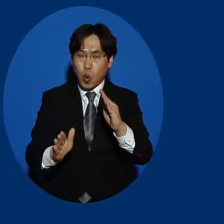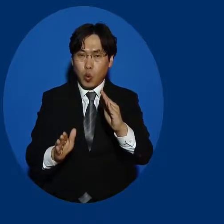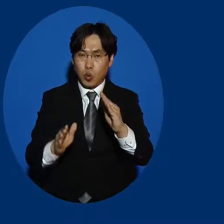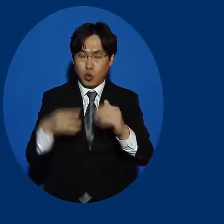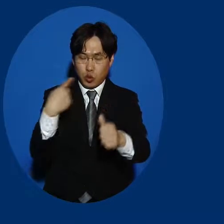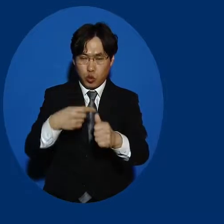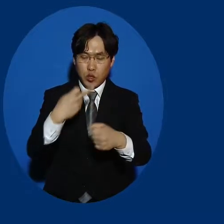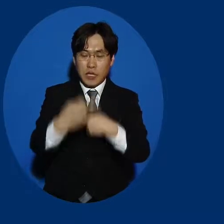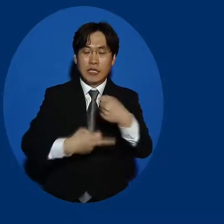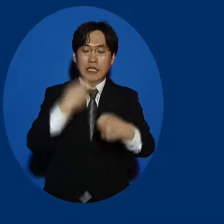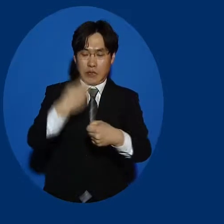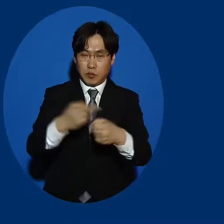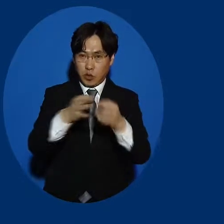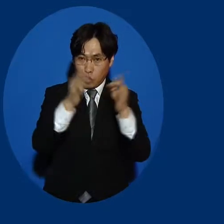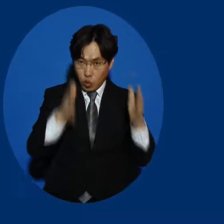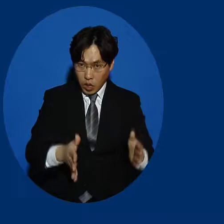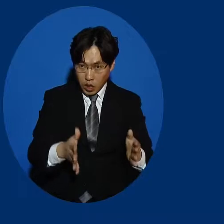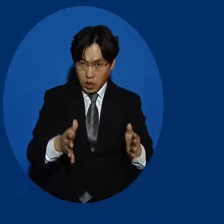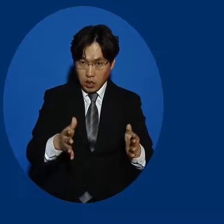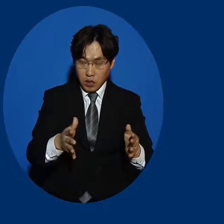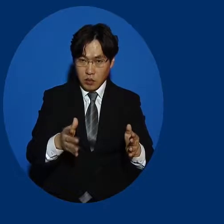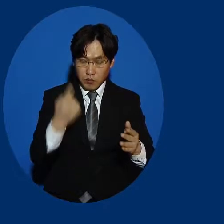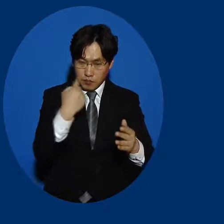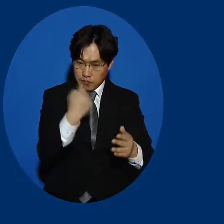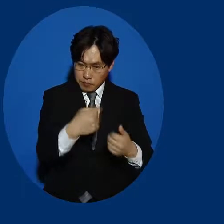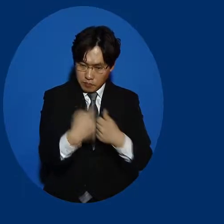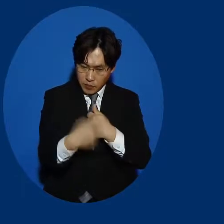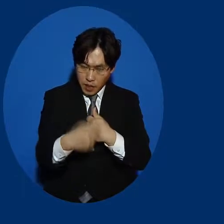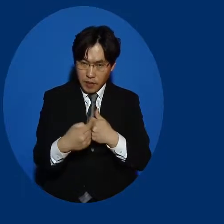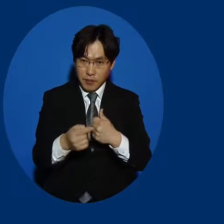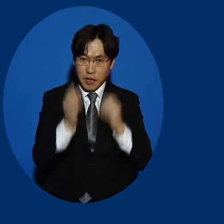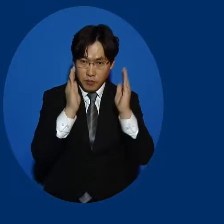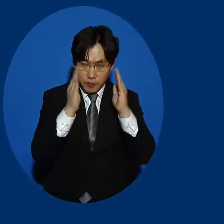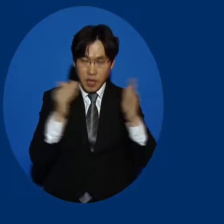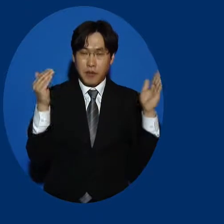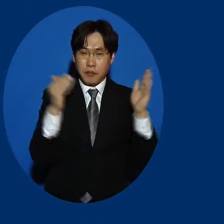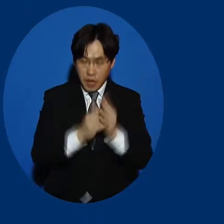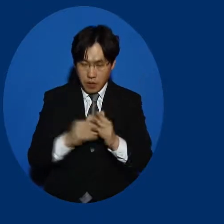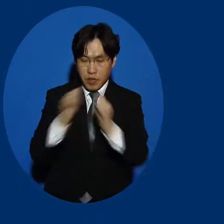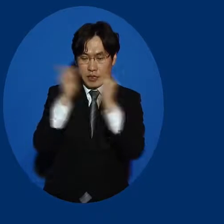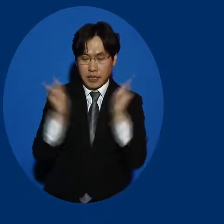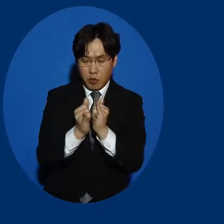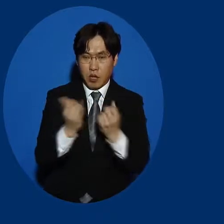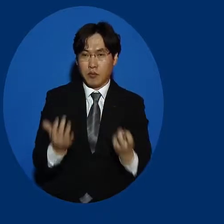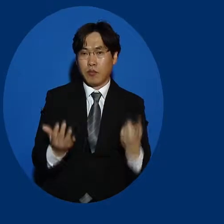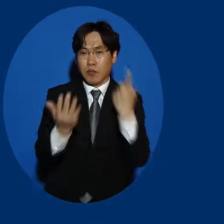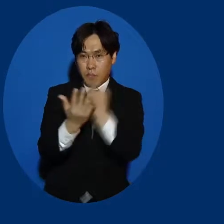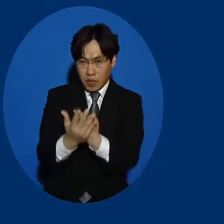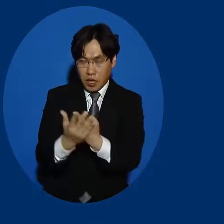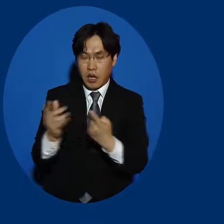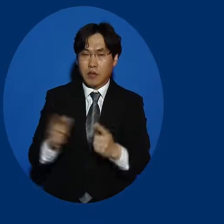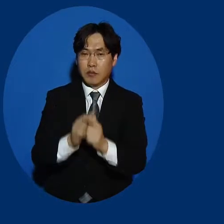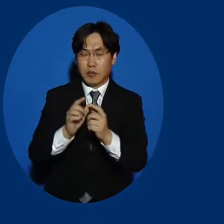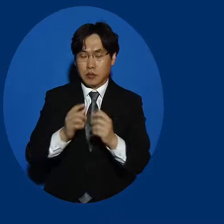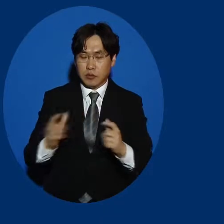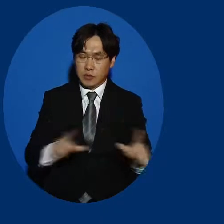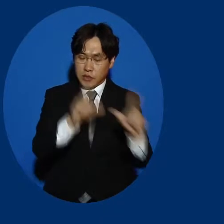마치면 적어도 일상생활에 나가서 독립적인 생활이 가능하기 때문에 그러한